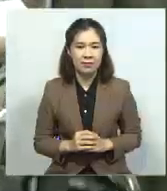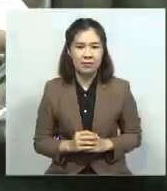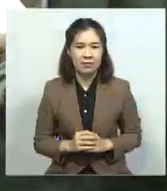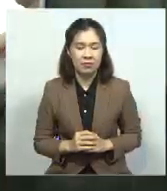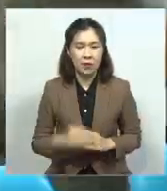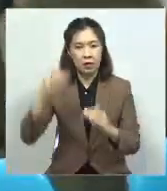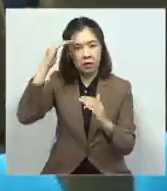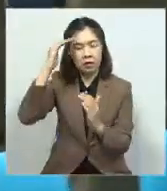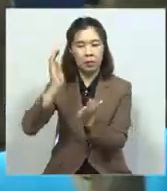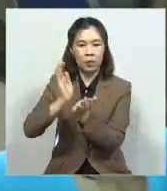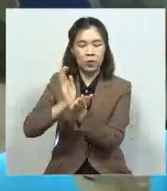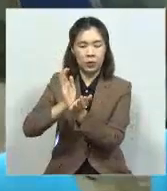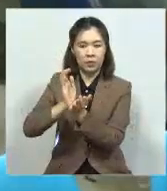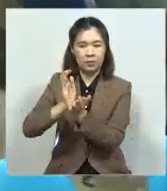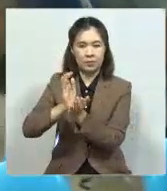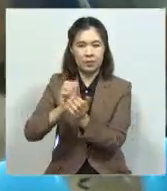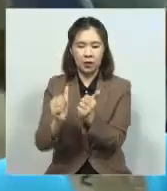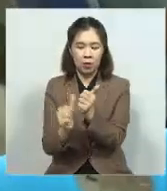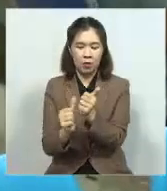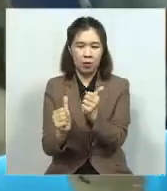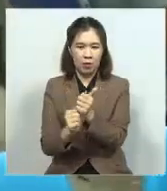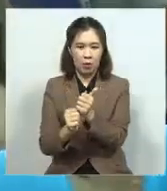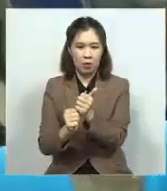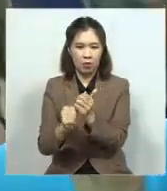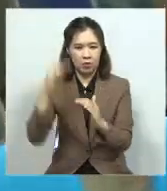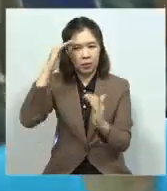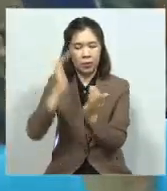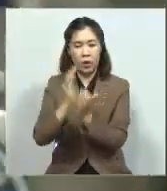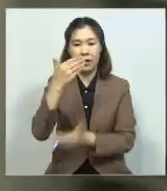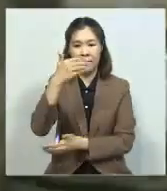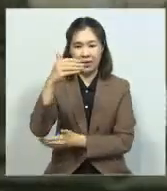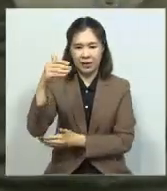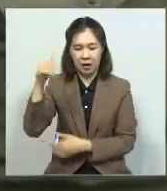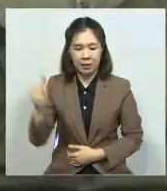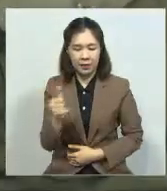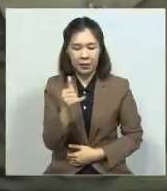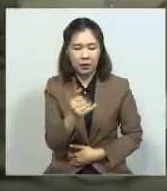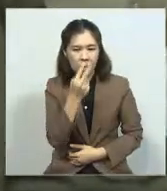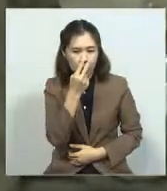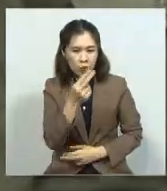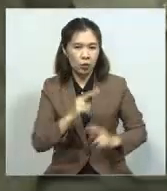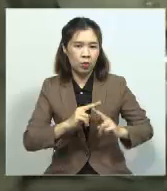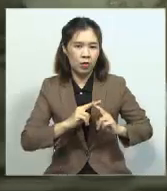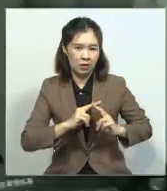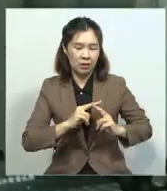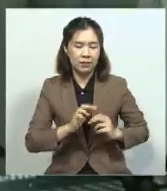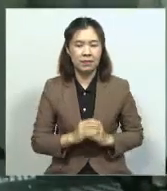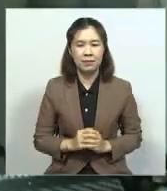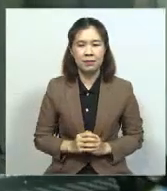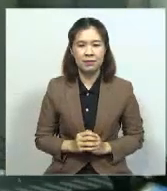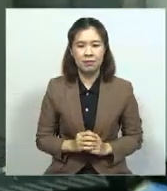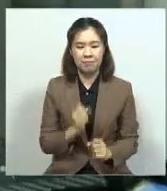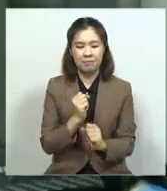ด้านพลตำรวจเอกเฉลิมเกียรติศรีวรขานรองผู้บัญชาการตำรวจแห่งชาติลงพื้นที่มาตรวจสอบความคืบหน้าด้วยตัวเองนะคะโดยไป